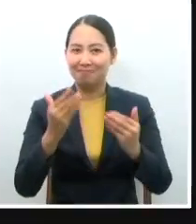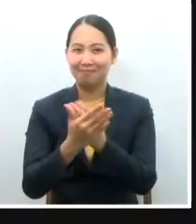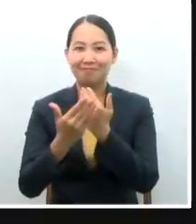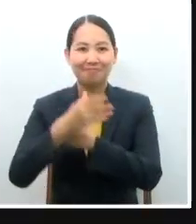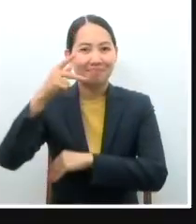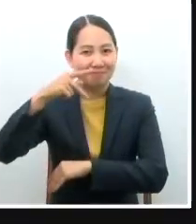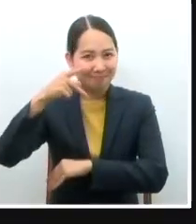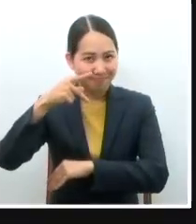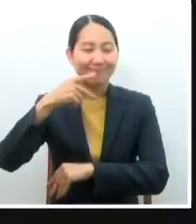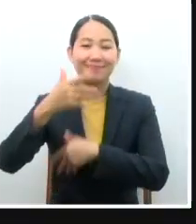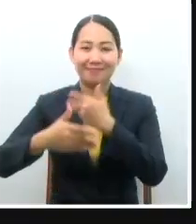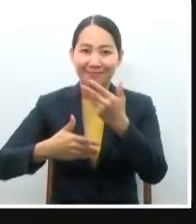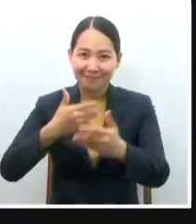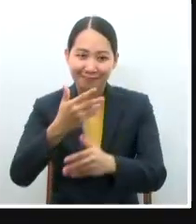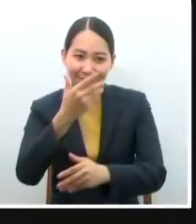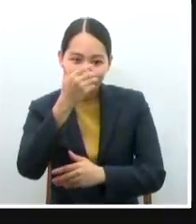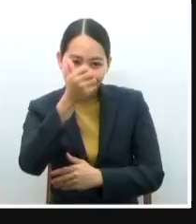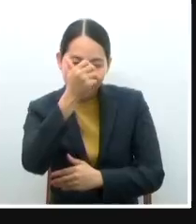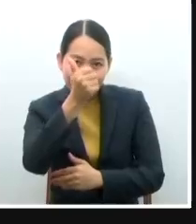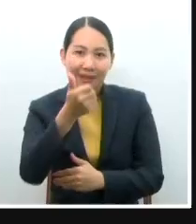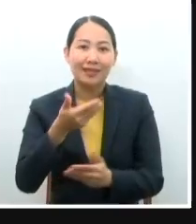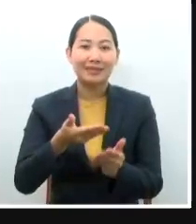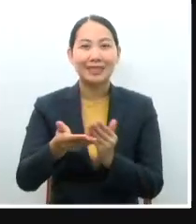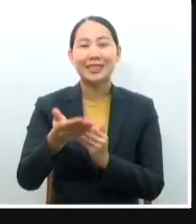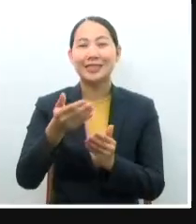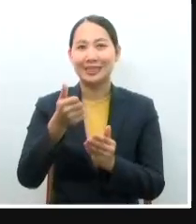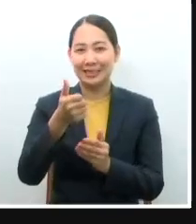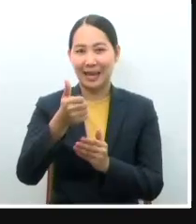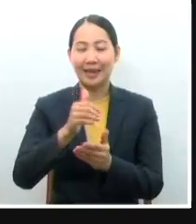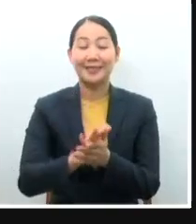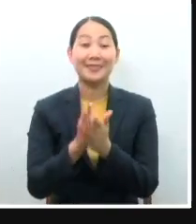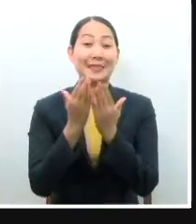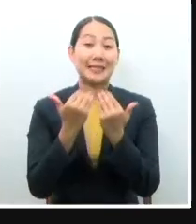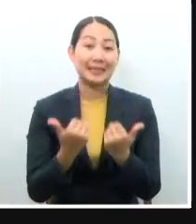จนทำให้พวกเราสามารถนำผลิตภัณฑ์ที่ได้จากการแพ็กเกจในรูปแบ